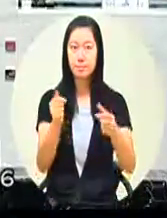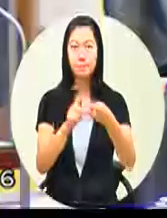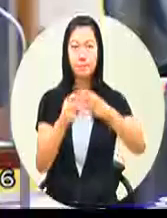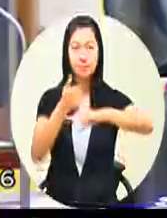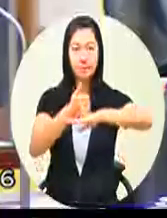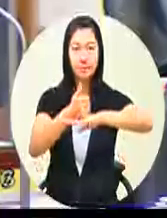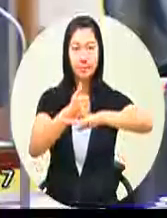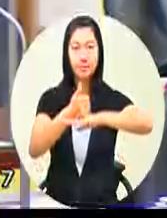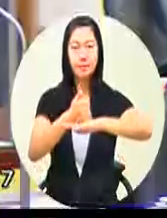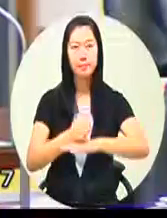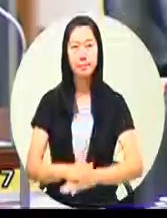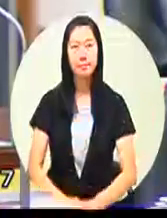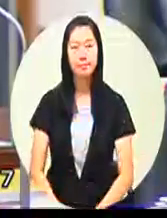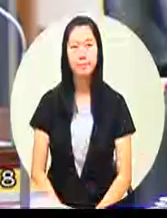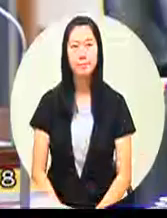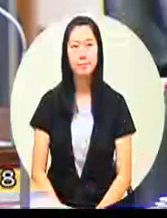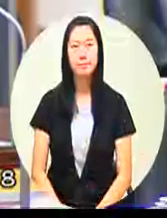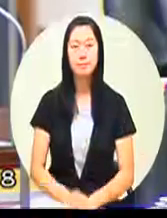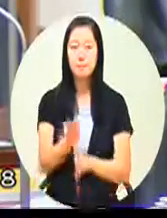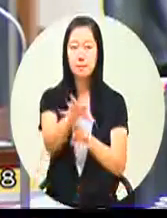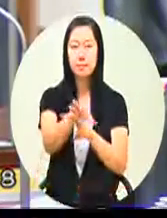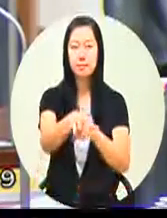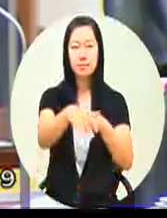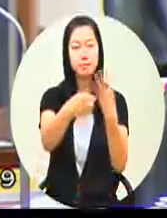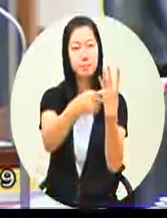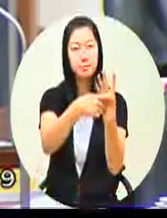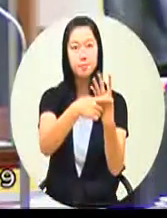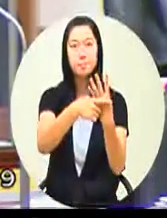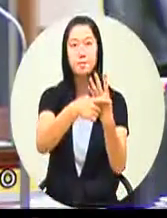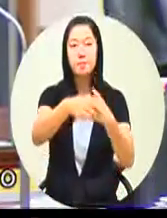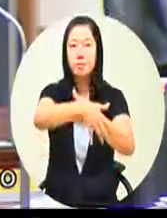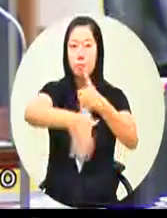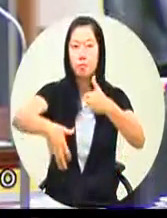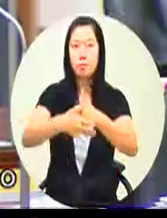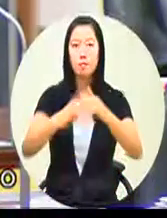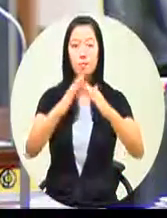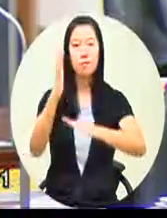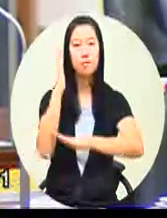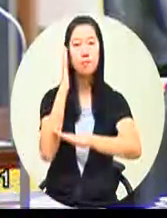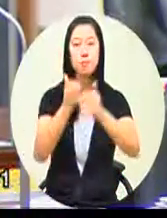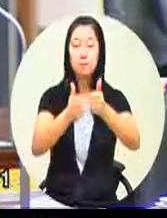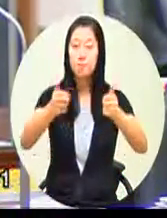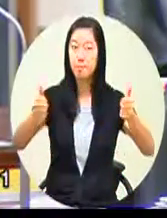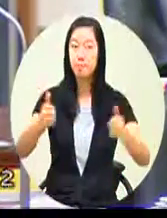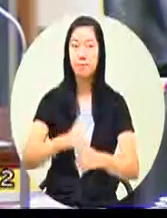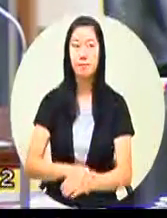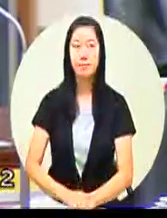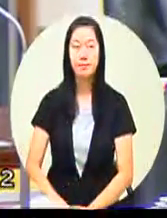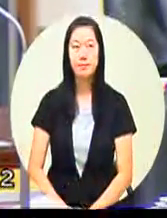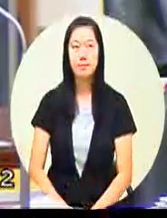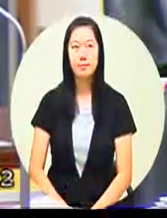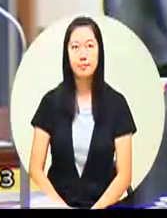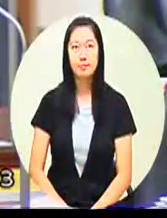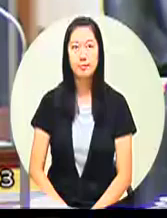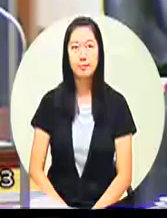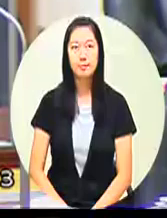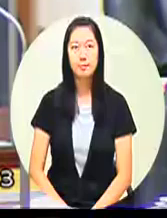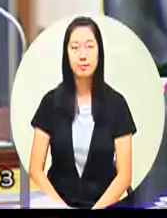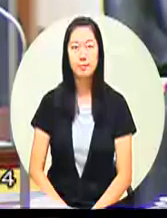哈。我们农业部门的事务团队哈，大家还有包括我们自来